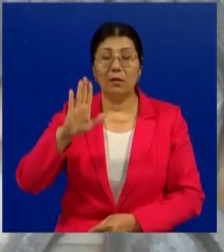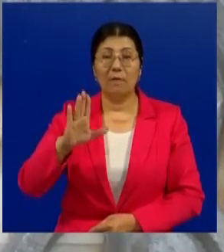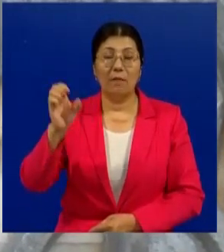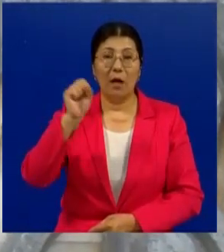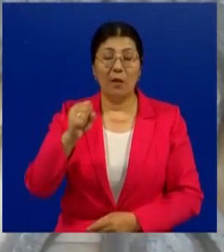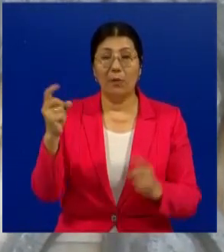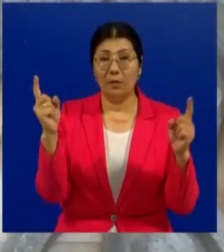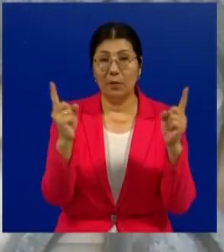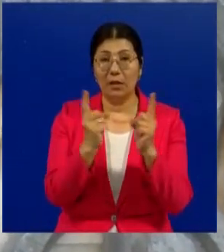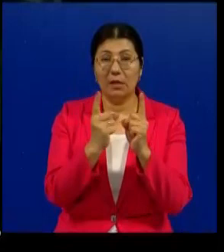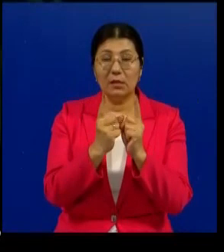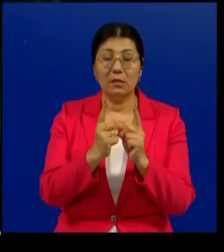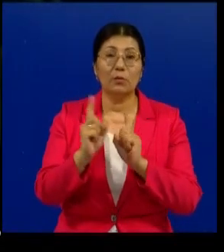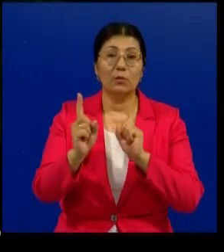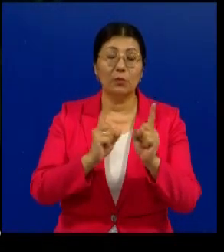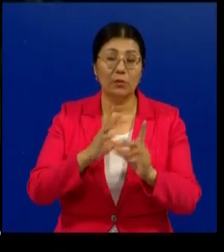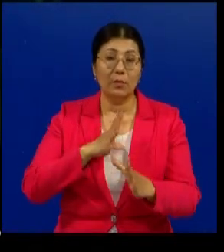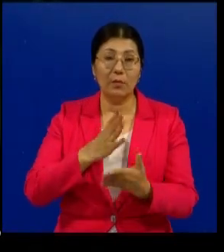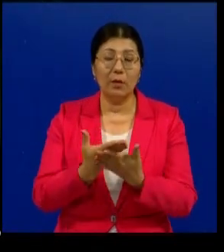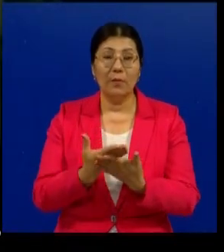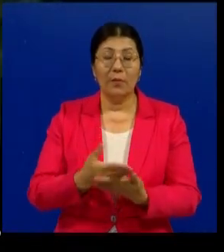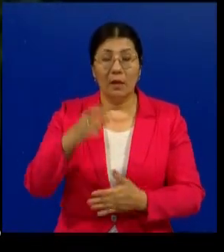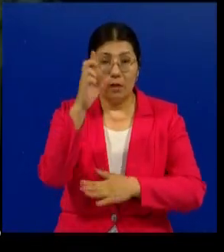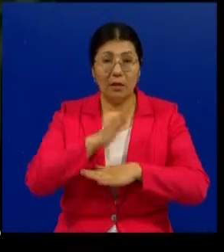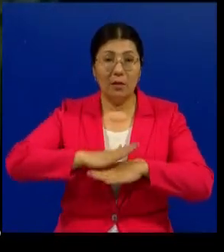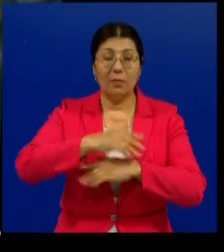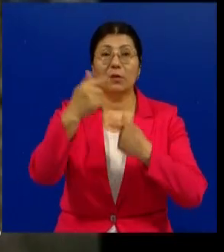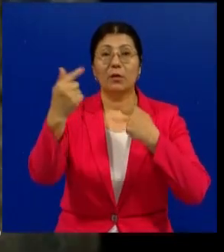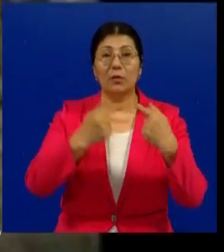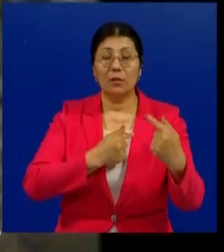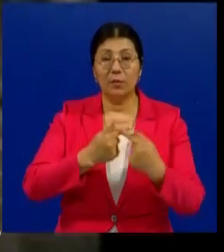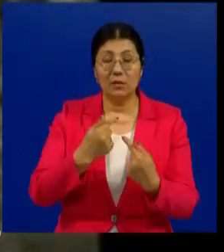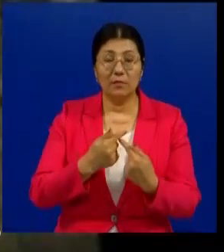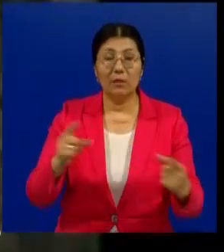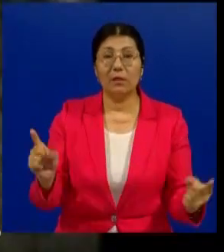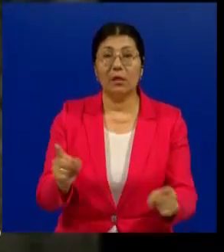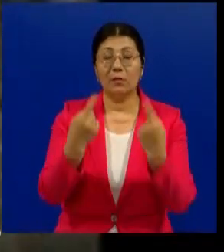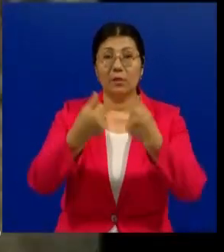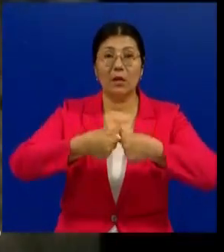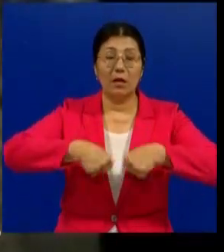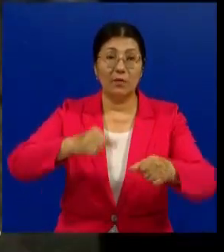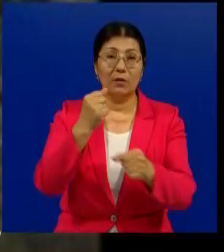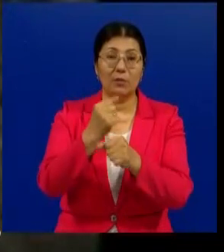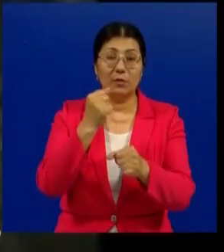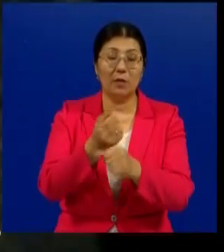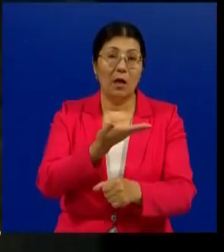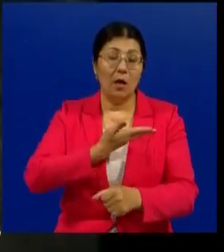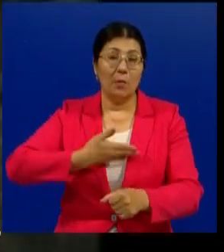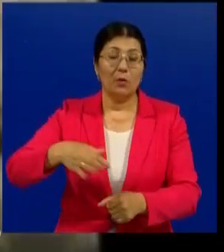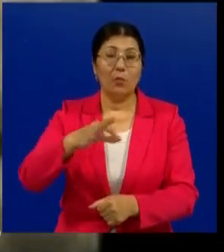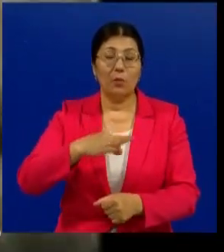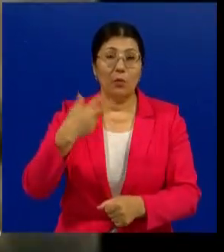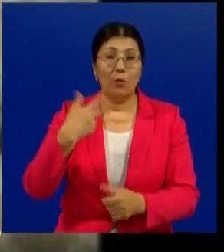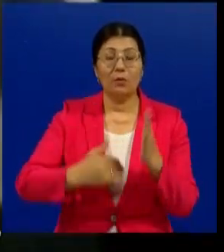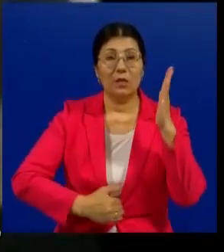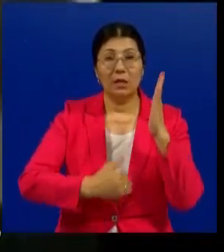кездестіріп, сол тіл қатысады. Қазіргі кезде елімізде қуғын сүргін құрбандарын ақтау жөнінде комиссия жұмыс деп жатыр. Біздің өңірден